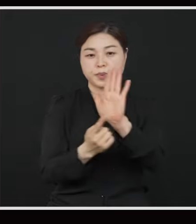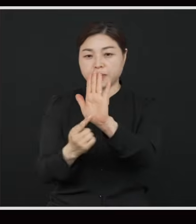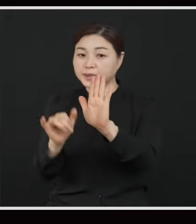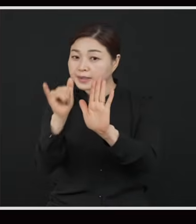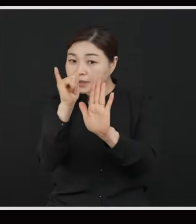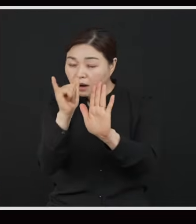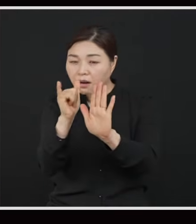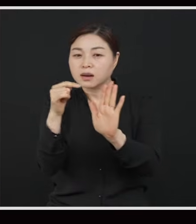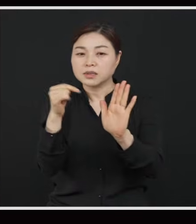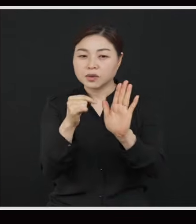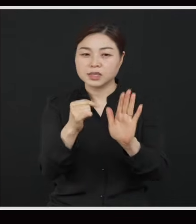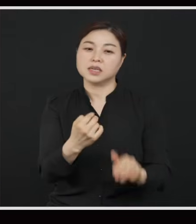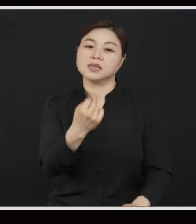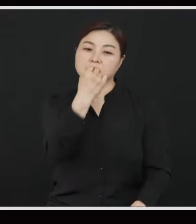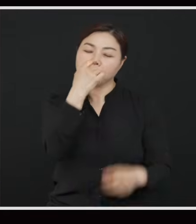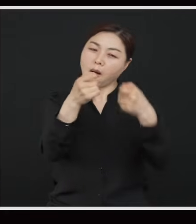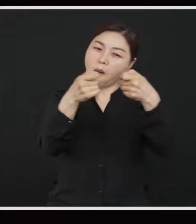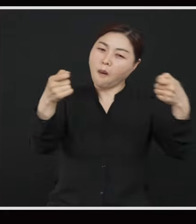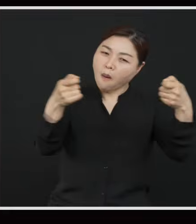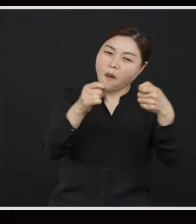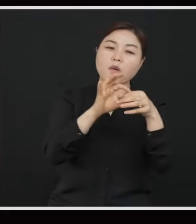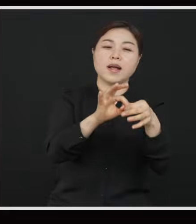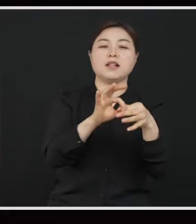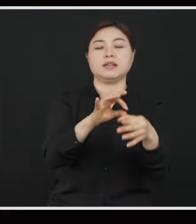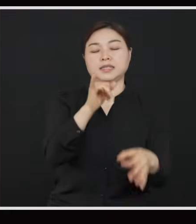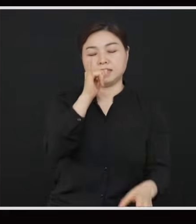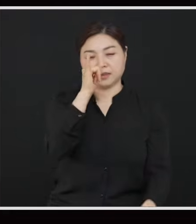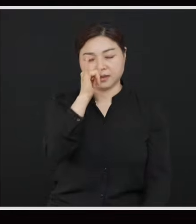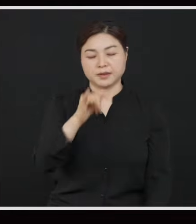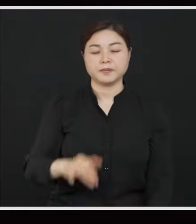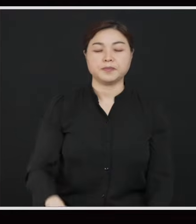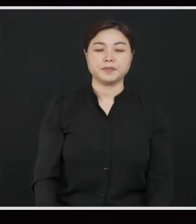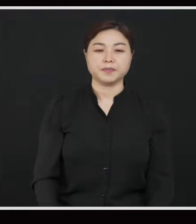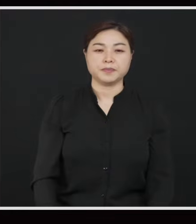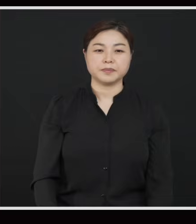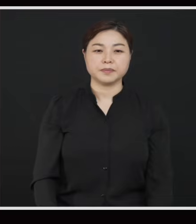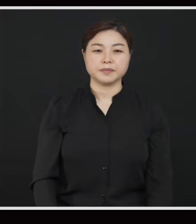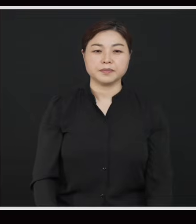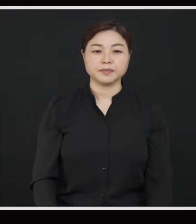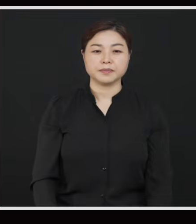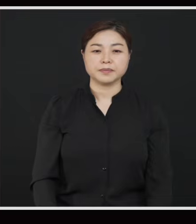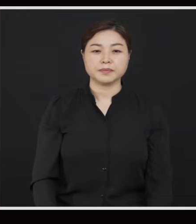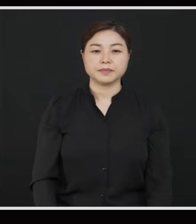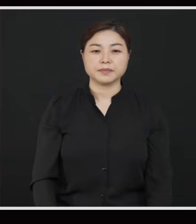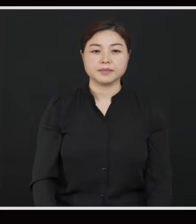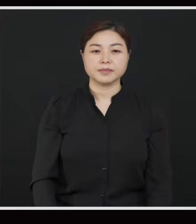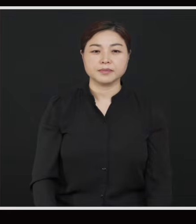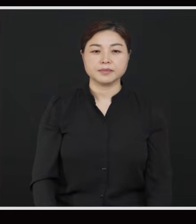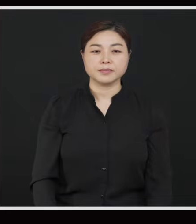하는 데 일조를 하고 있지 않은가 하는 그런 생각을 만들게 하는 그런 통계입니다.